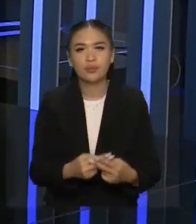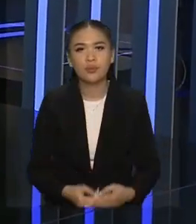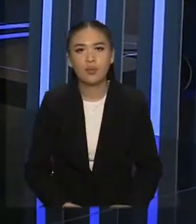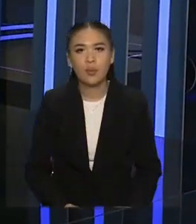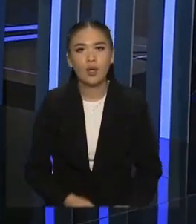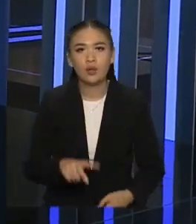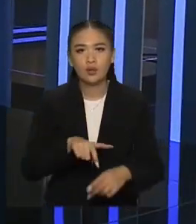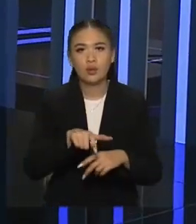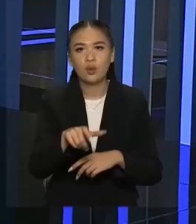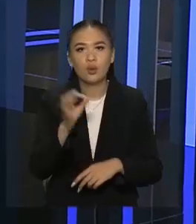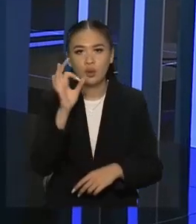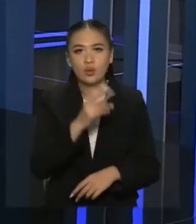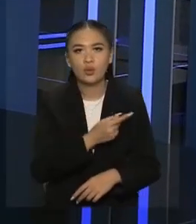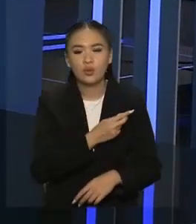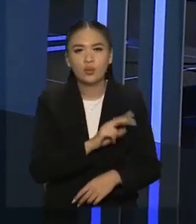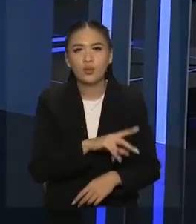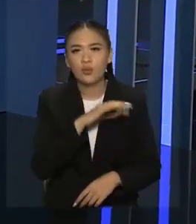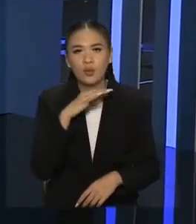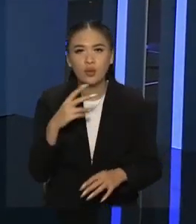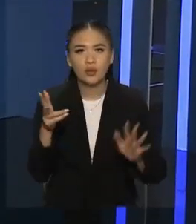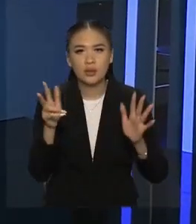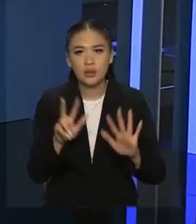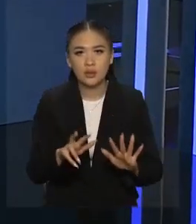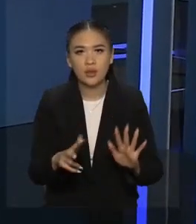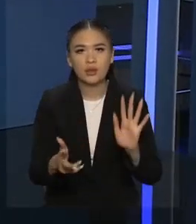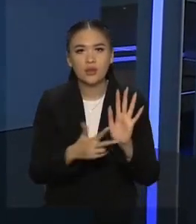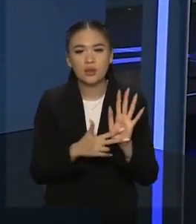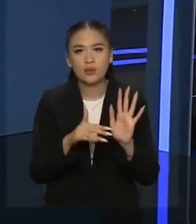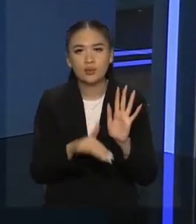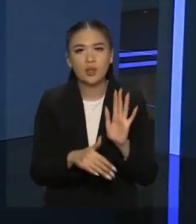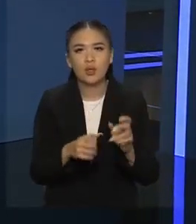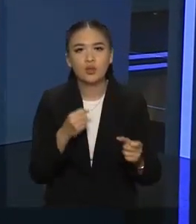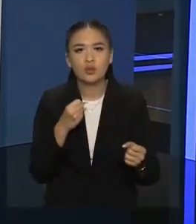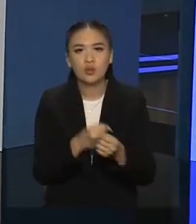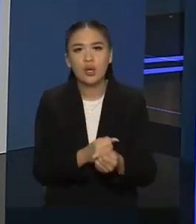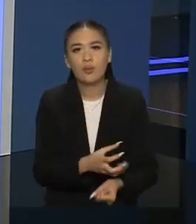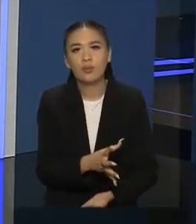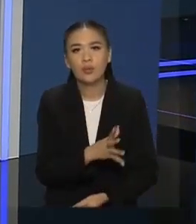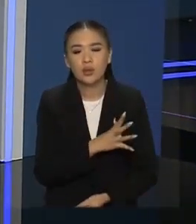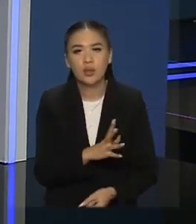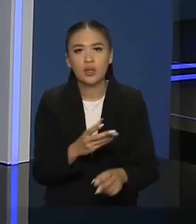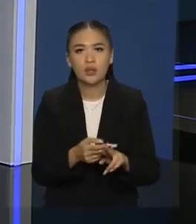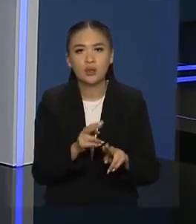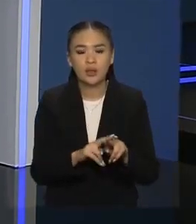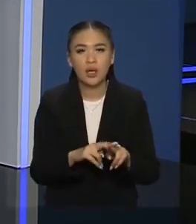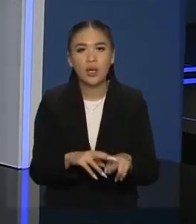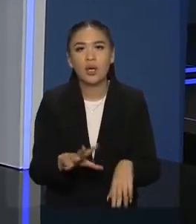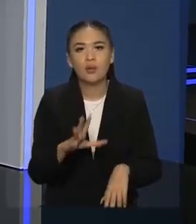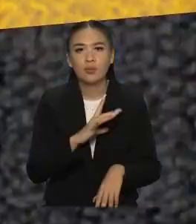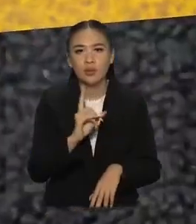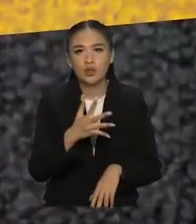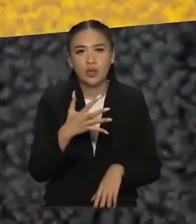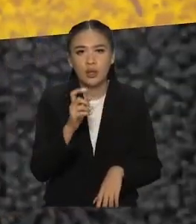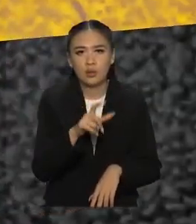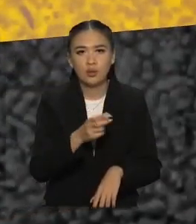Жолдарда өлім жетім азаймай отыр. Биыл 8 айдың өзінде 8000-нан астам жол апат тіркелген. Содан 1500-ға жуық адам опат